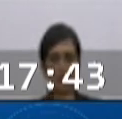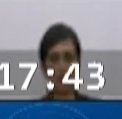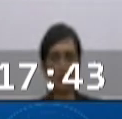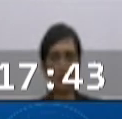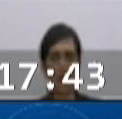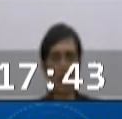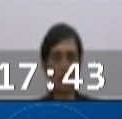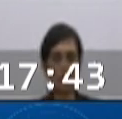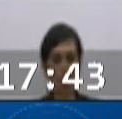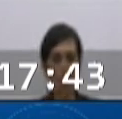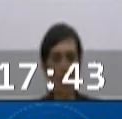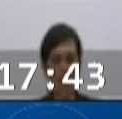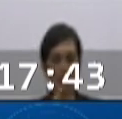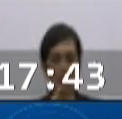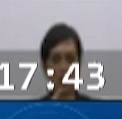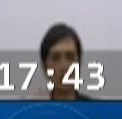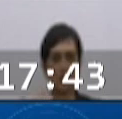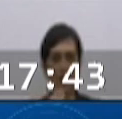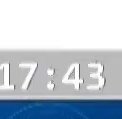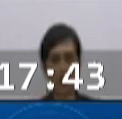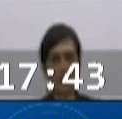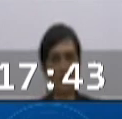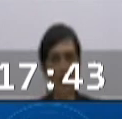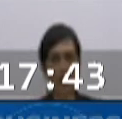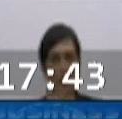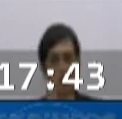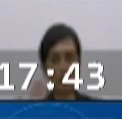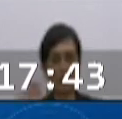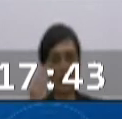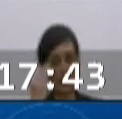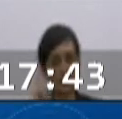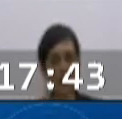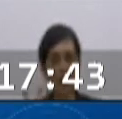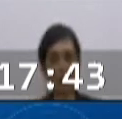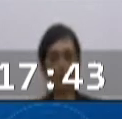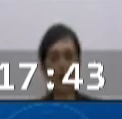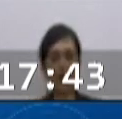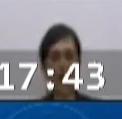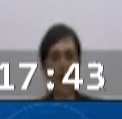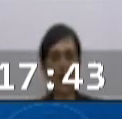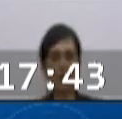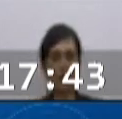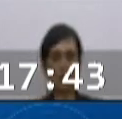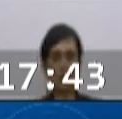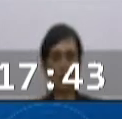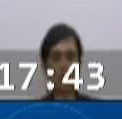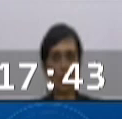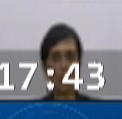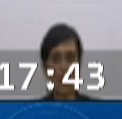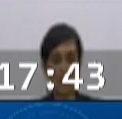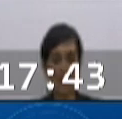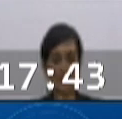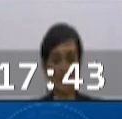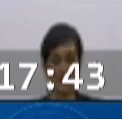კომიტეტში ერთად გვისაუბრია, თქვენ საჯაროთაც განაცხადეთ ეს. თქვენი აზრით რა უნდა გაკეთდეს იმისათვის, რომ ეს